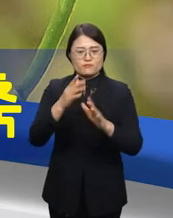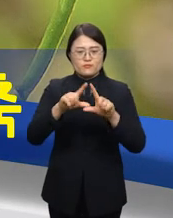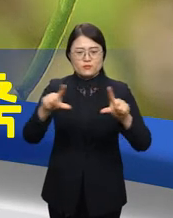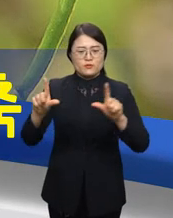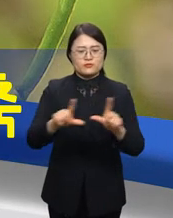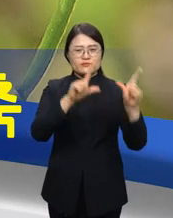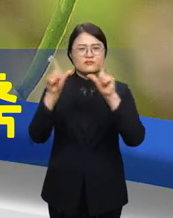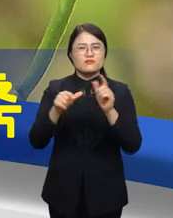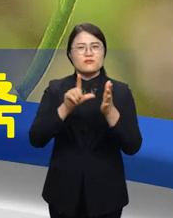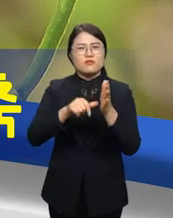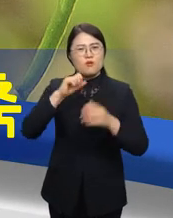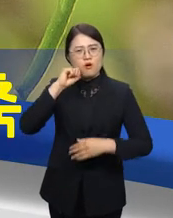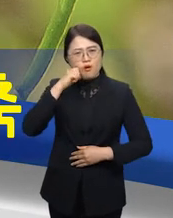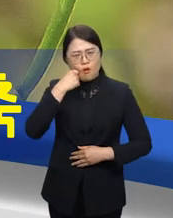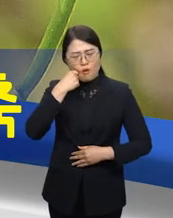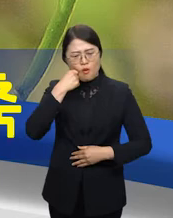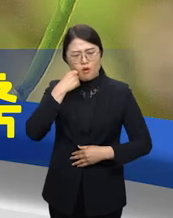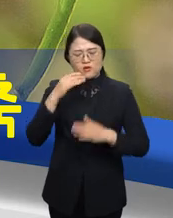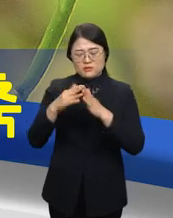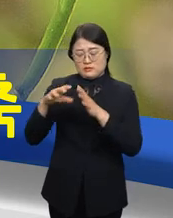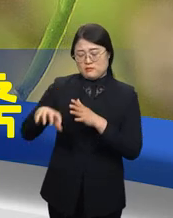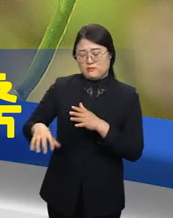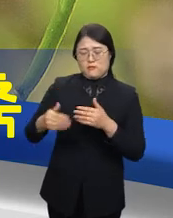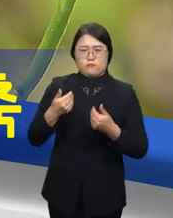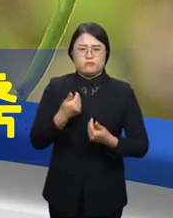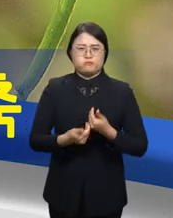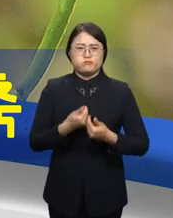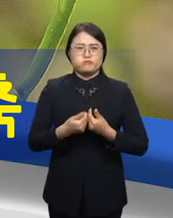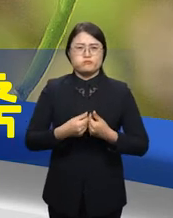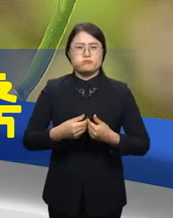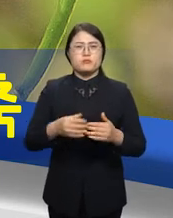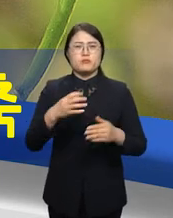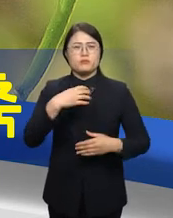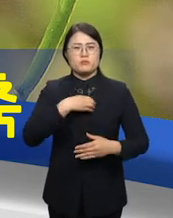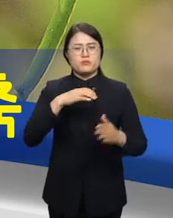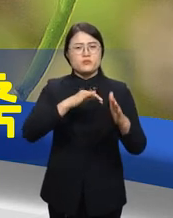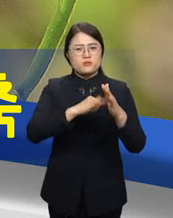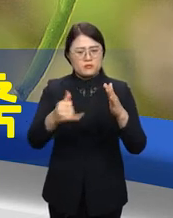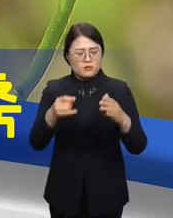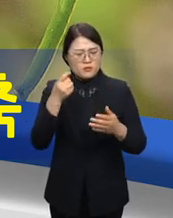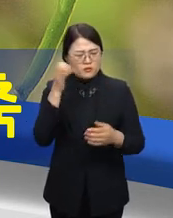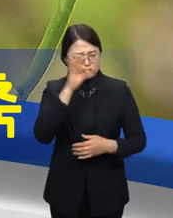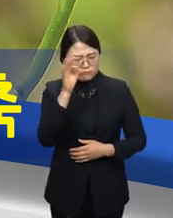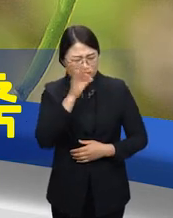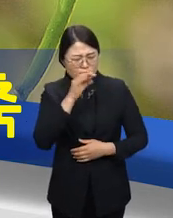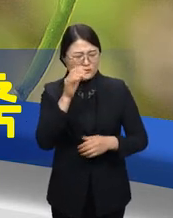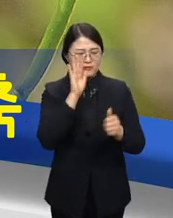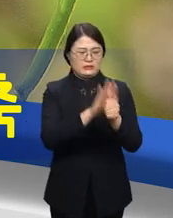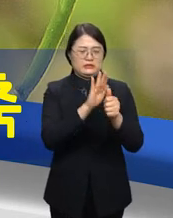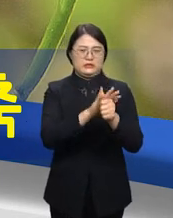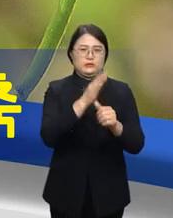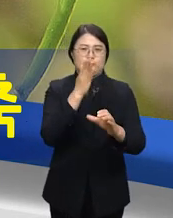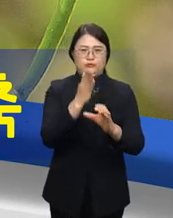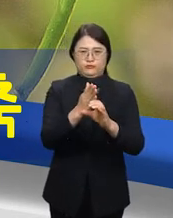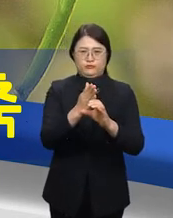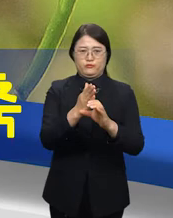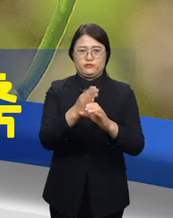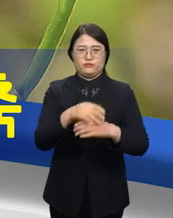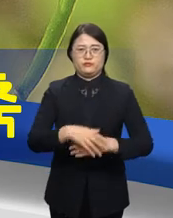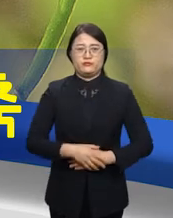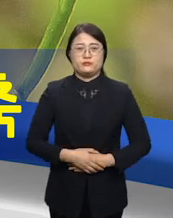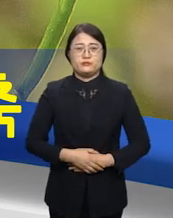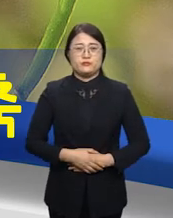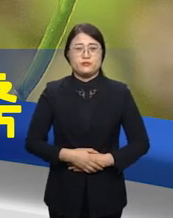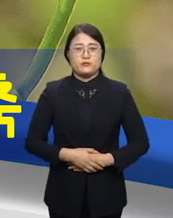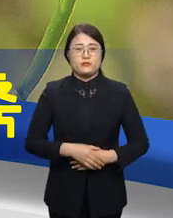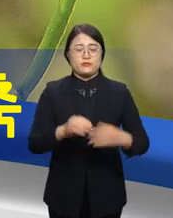의왕시에서는 일상생활에 어려움이 있거나 이웃과 갈등을 겪는 위기 가구를 발굴하고 지원하고 있는데요. 이를